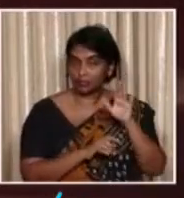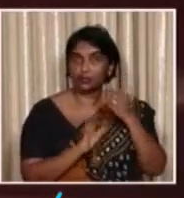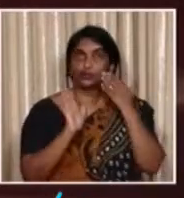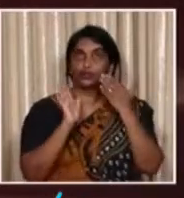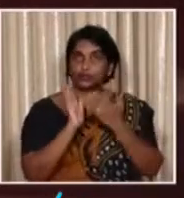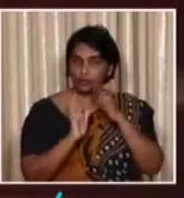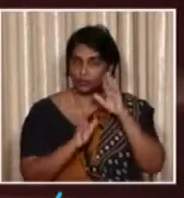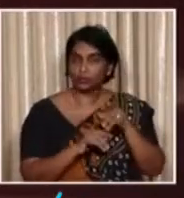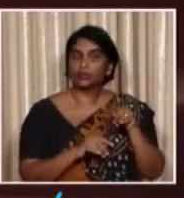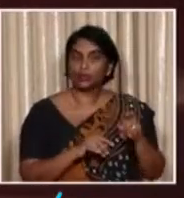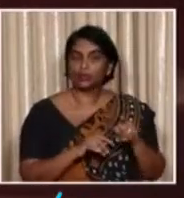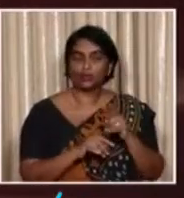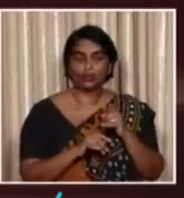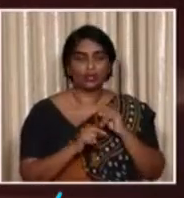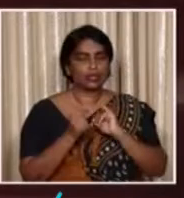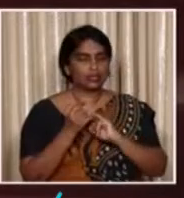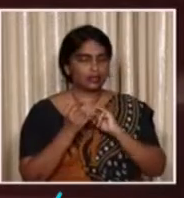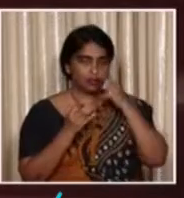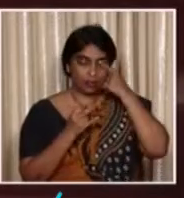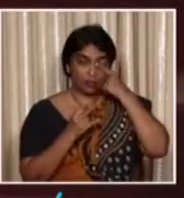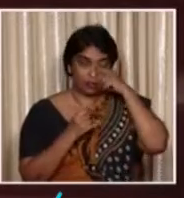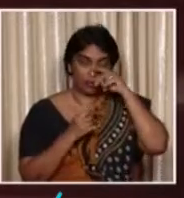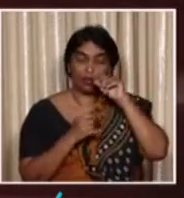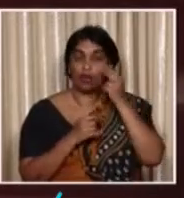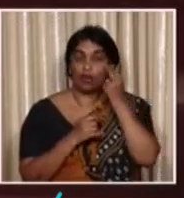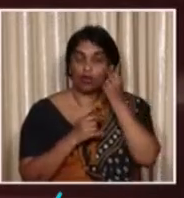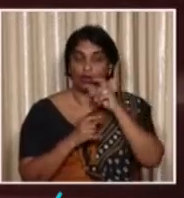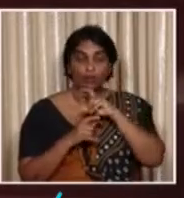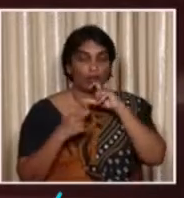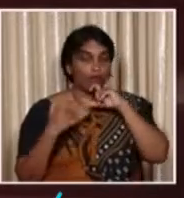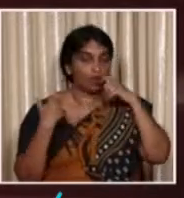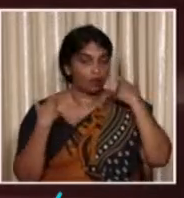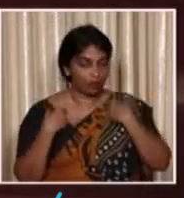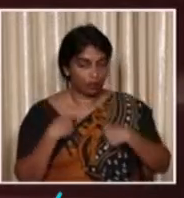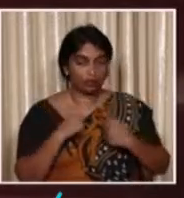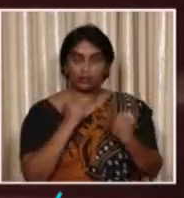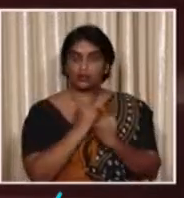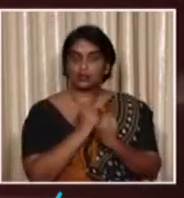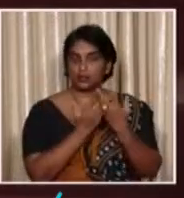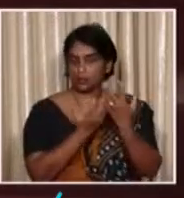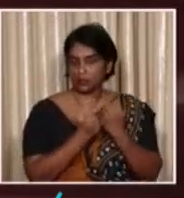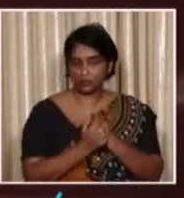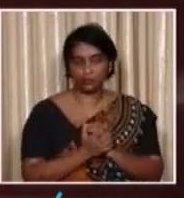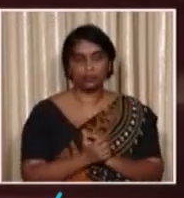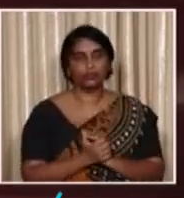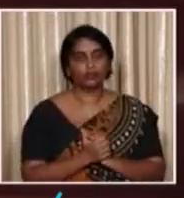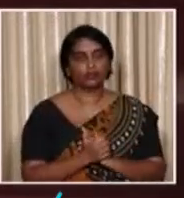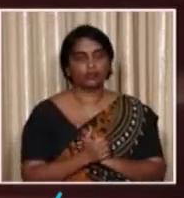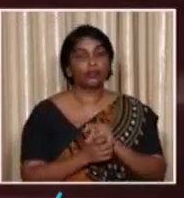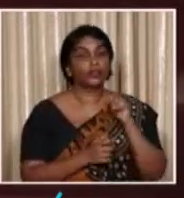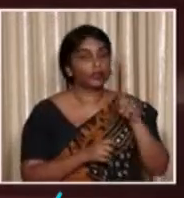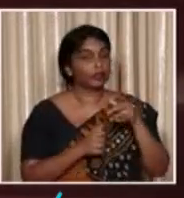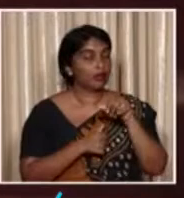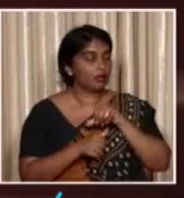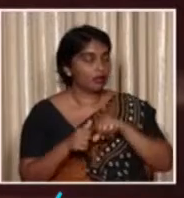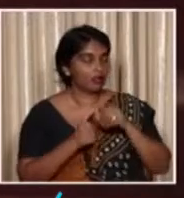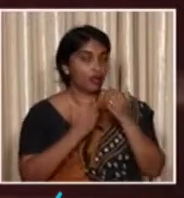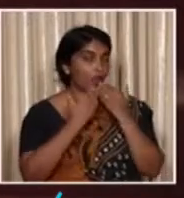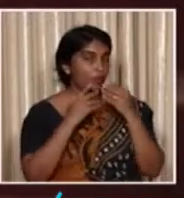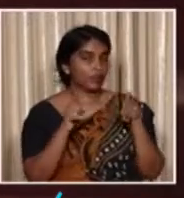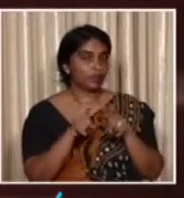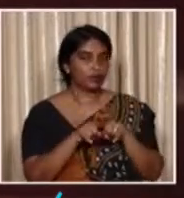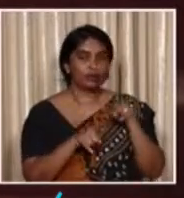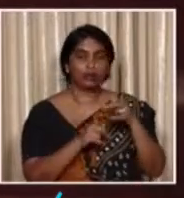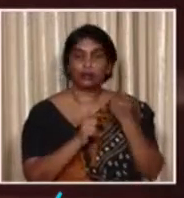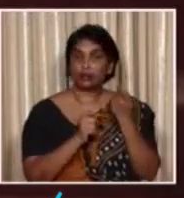ඇති ස්පාක් හෙල්මෝ නැමැති ඔස්ට්‍රේලියානු නීතිඥ සමාගමේ සහාය ලබා ගන්නා ලදී. එම ආයතනයේ උපදෙස් අනුව